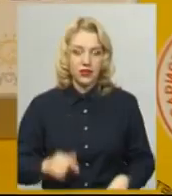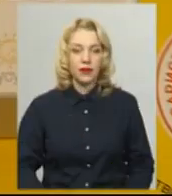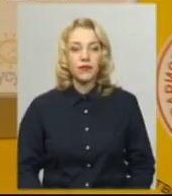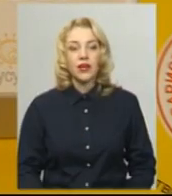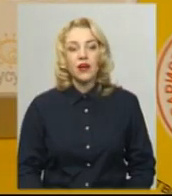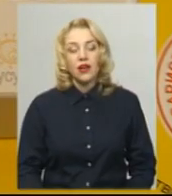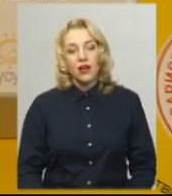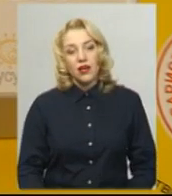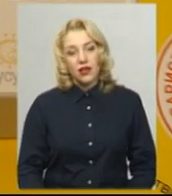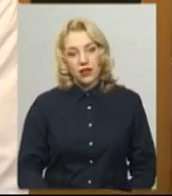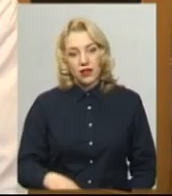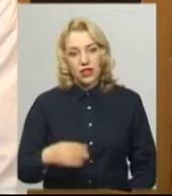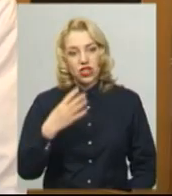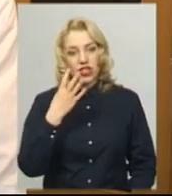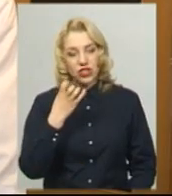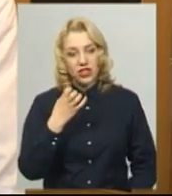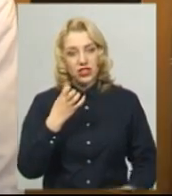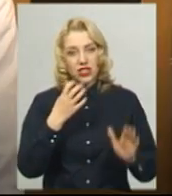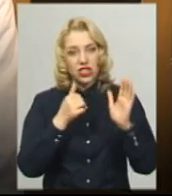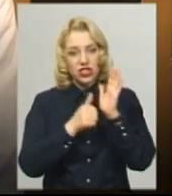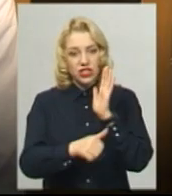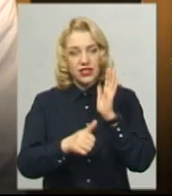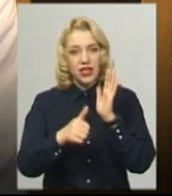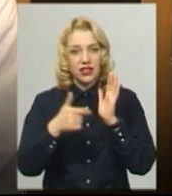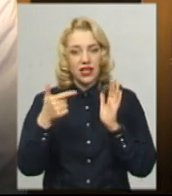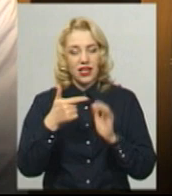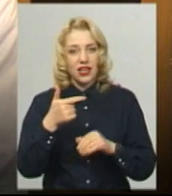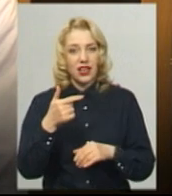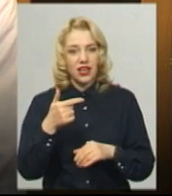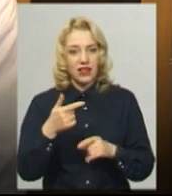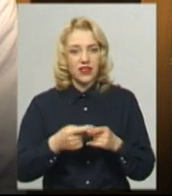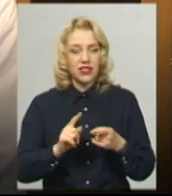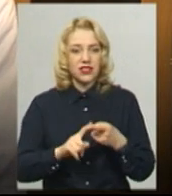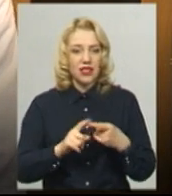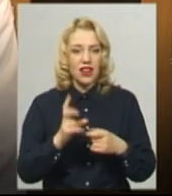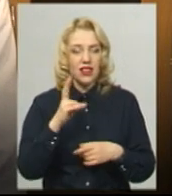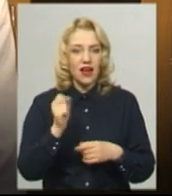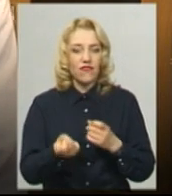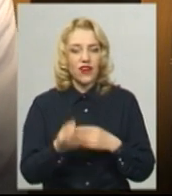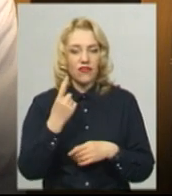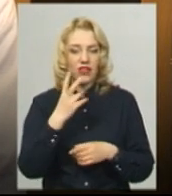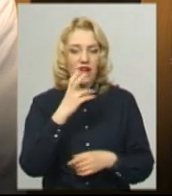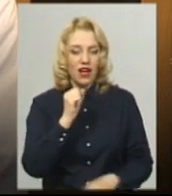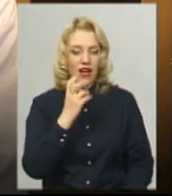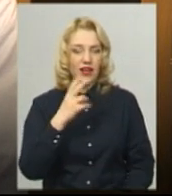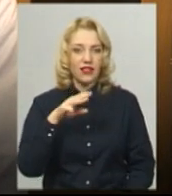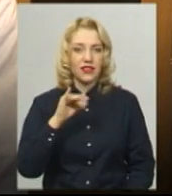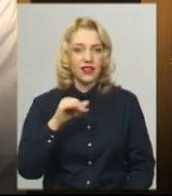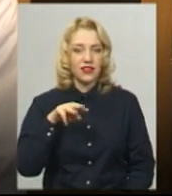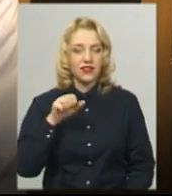з тестом – 480 гривень. Хочу нагадати, що це на виявлення антитіл.